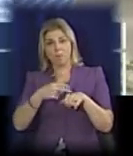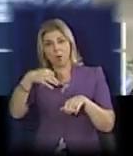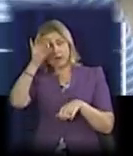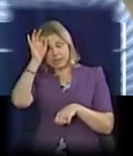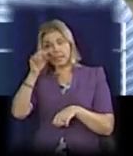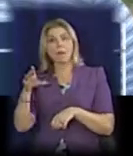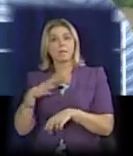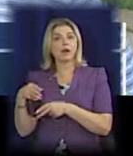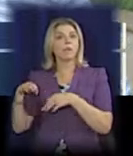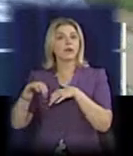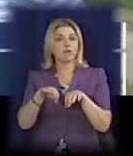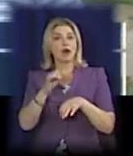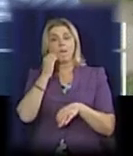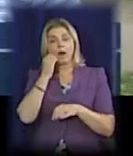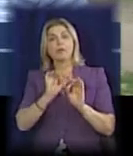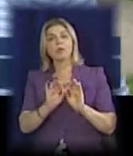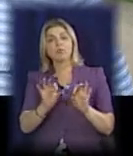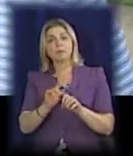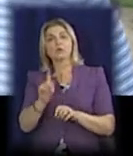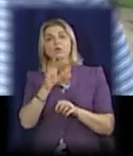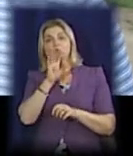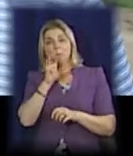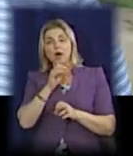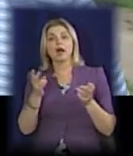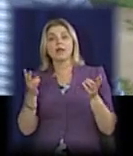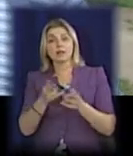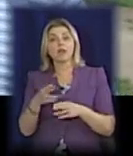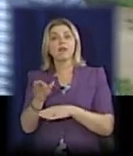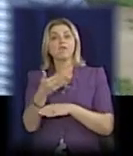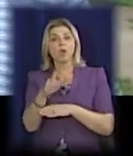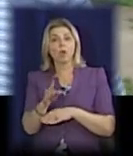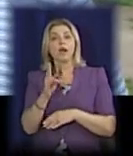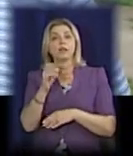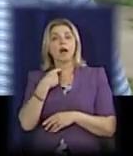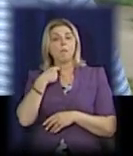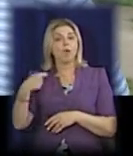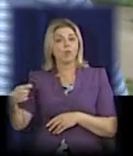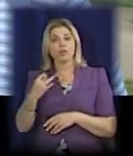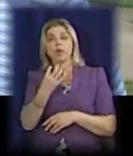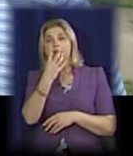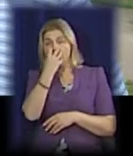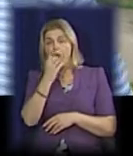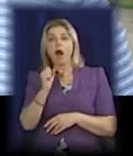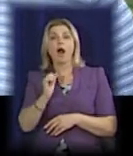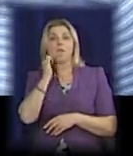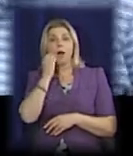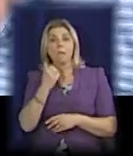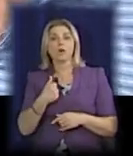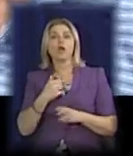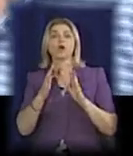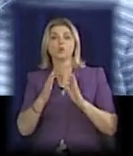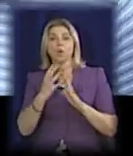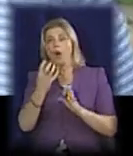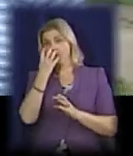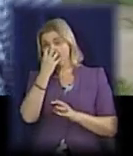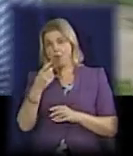Я два рази викликав поліцію. Вони приїздили, бабусі ці розповідали, що собаку цю необхідно вигулювати там на повідку, в наморднику. Вона говорить, я от тільки в наморднику